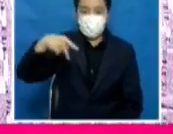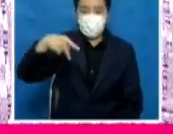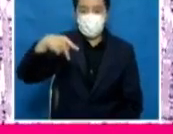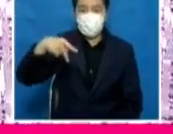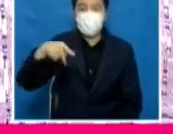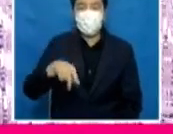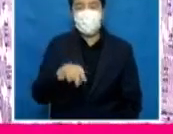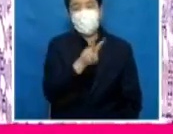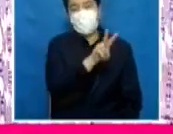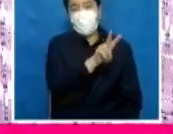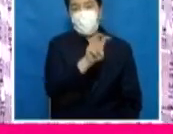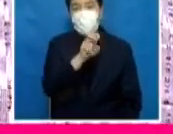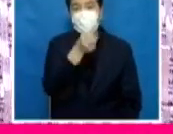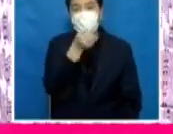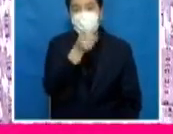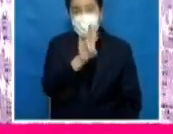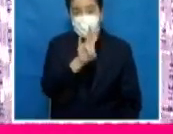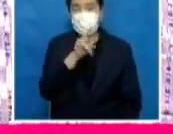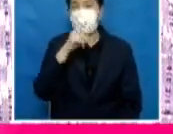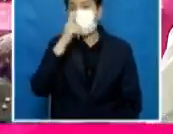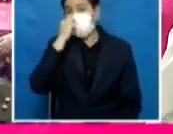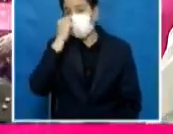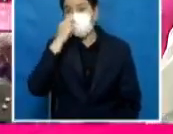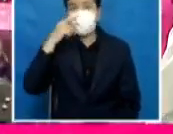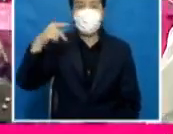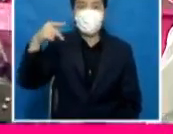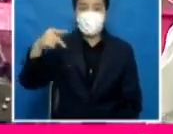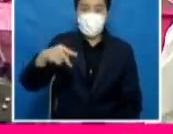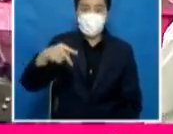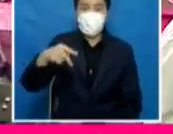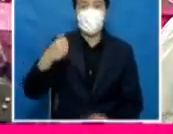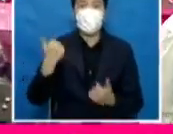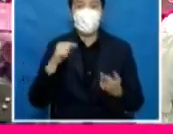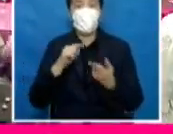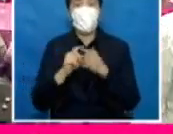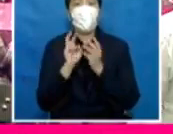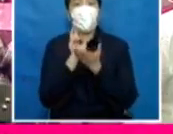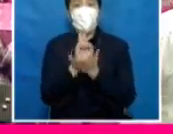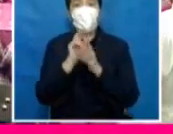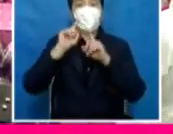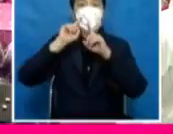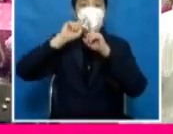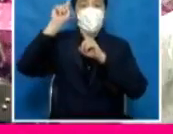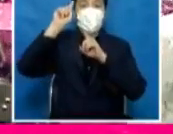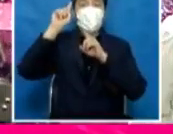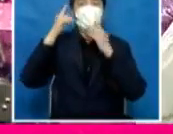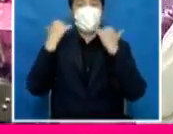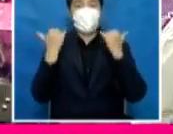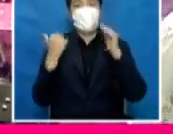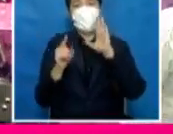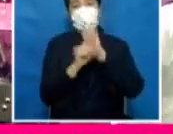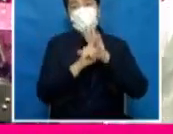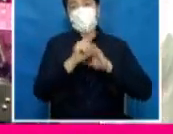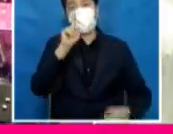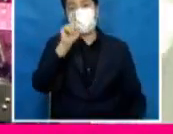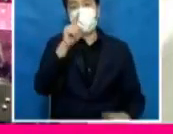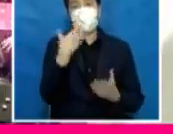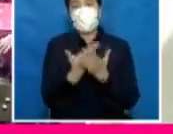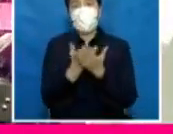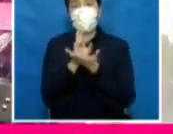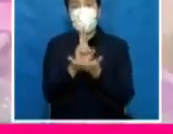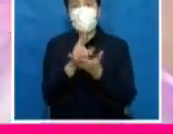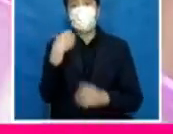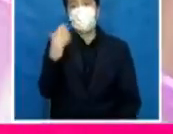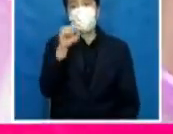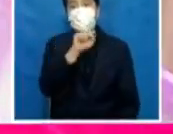งวดที่217หมวดอักษร Pจะได้ทำการออกรางวัลอันดับที่1ออก1ครั้งเป็นเงิน10ล้านบ